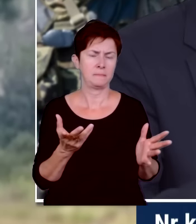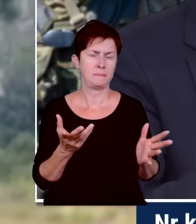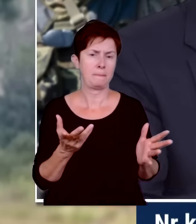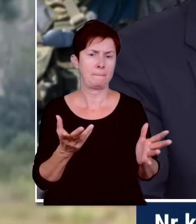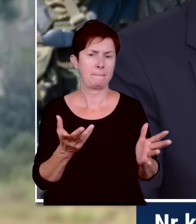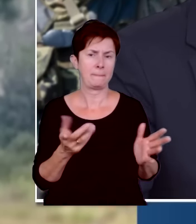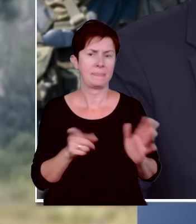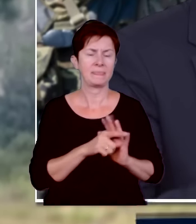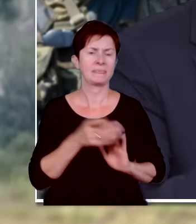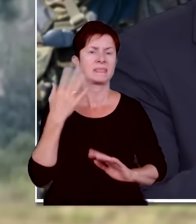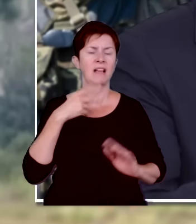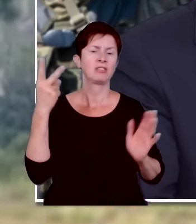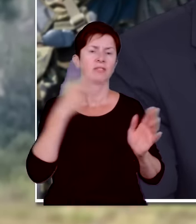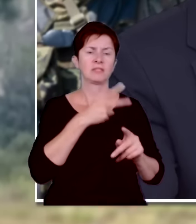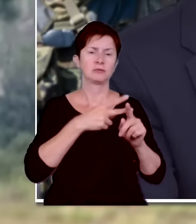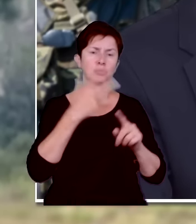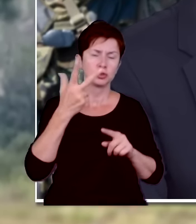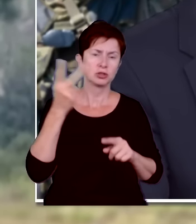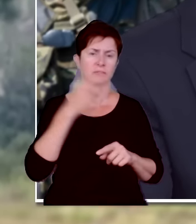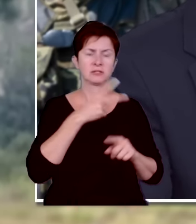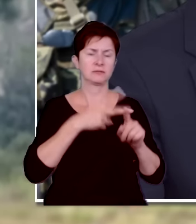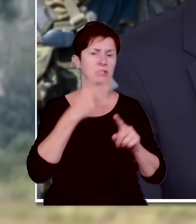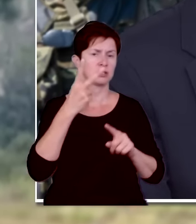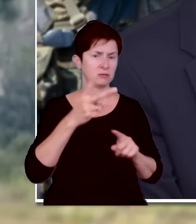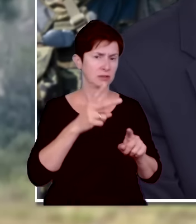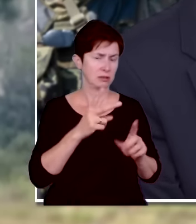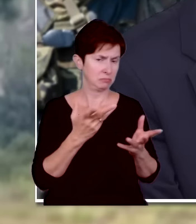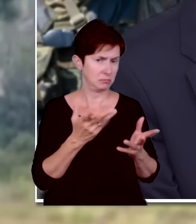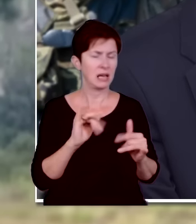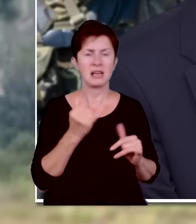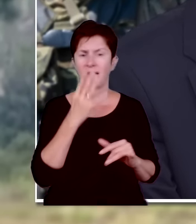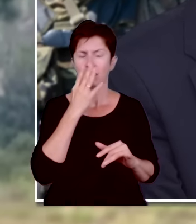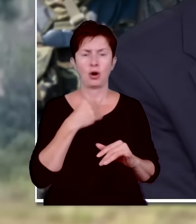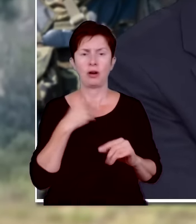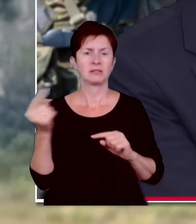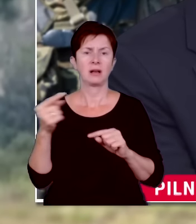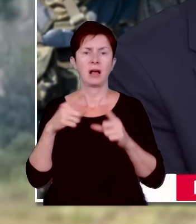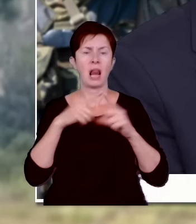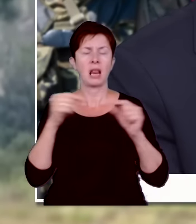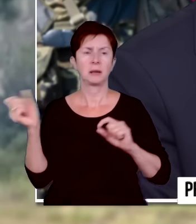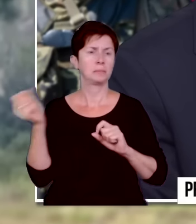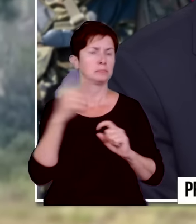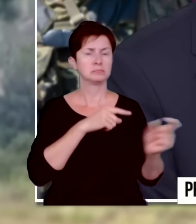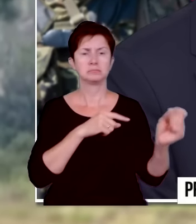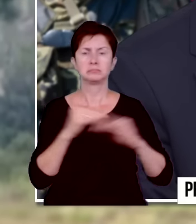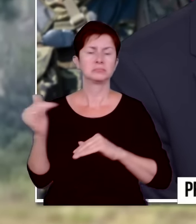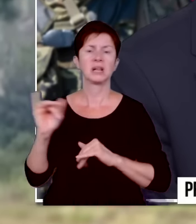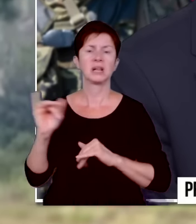lat 23 22 Jak wyglądała taka korespondencja wówczas kiedy pan był wiceministrem ja nie mogę